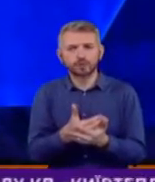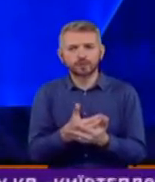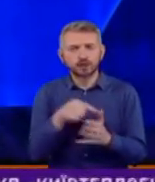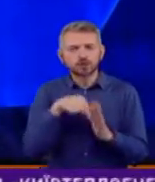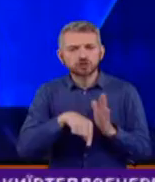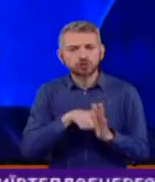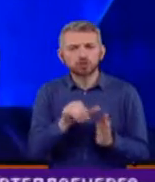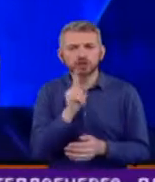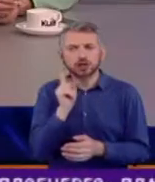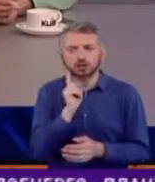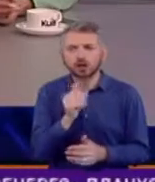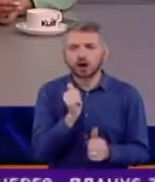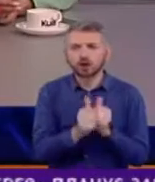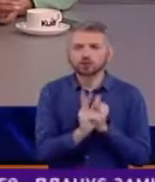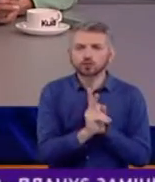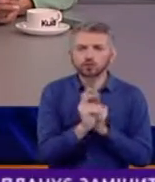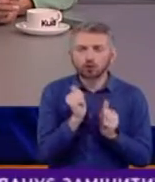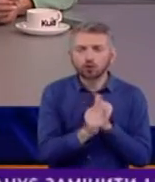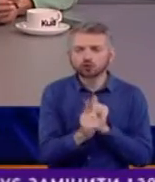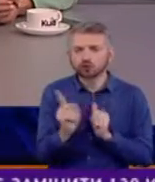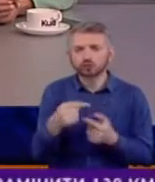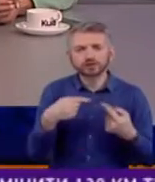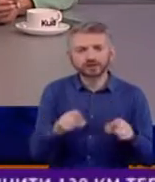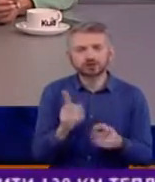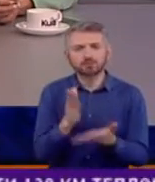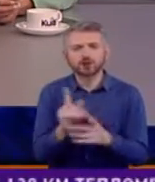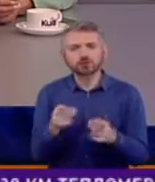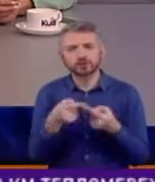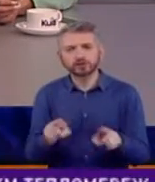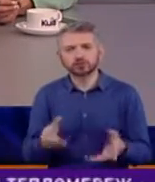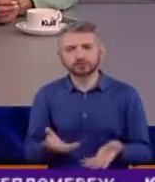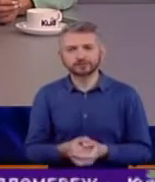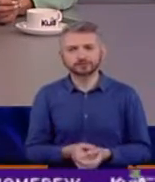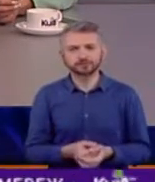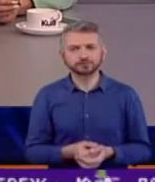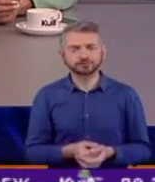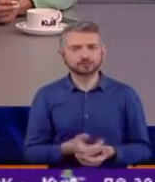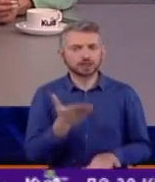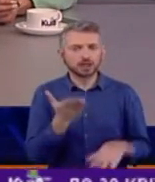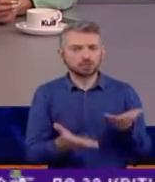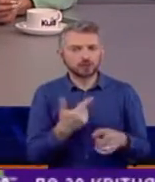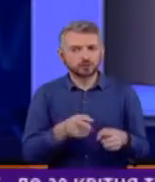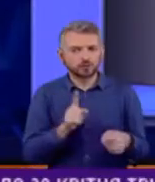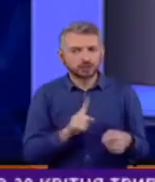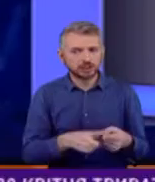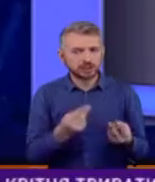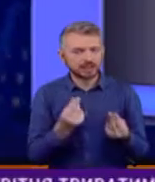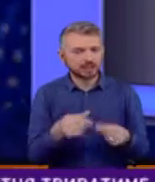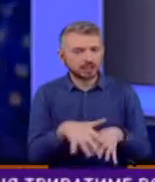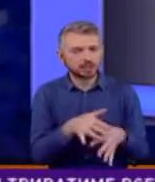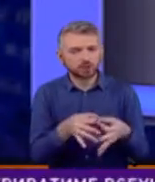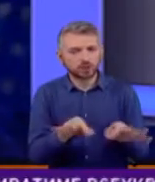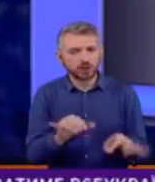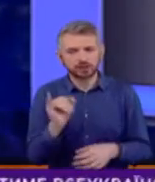жилку у Зеленського, а в кожному з інших вони мали щось інше? Ну, напевно, це ціна демократії.